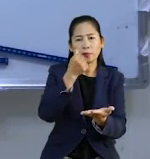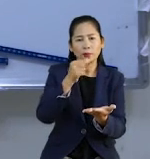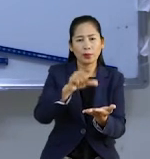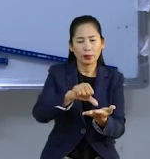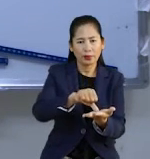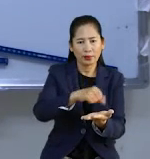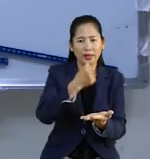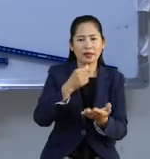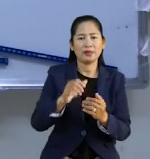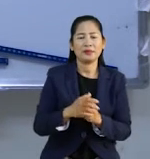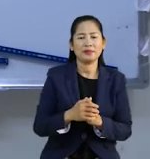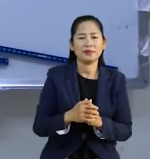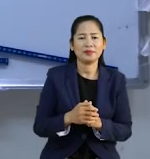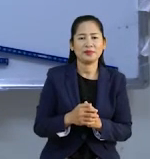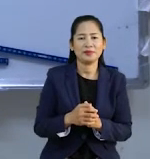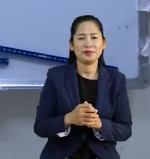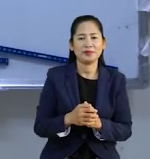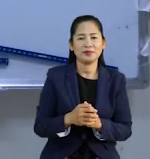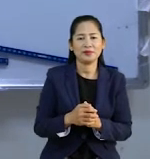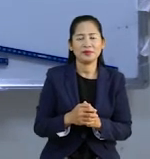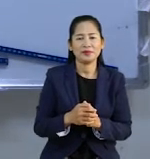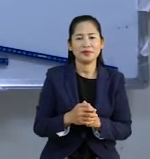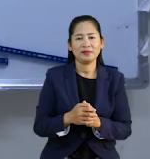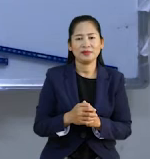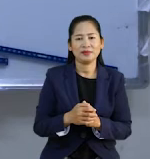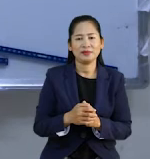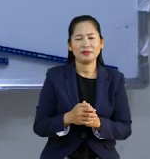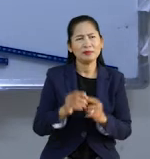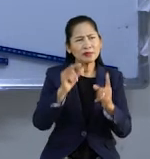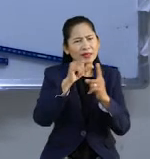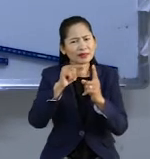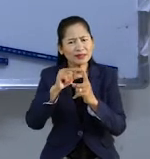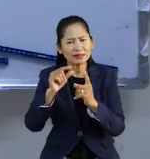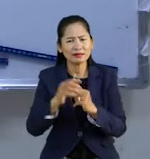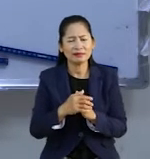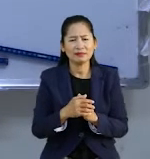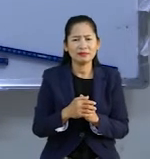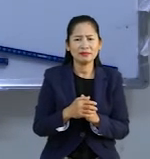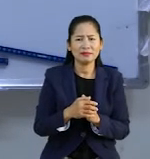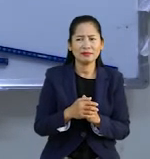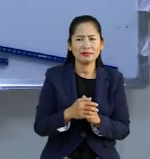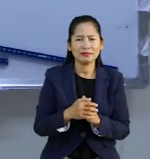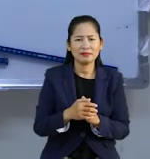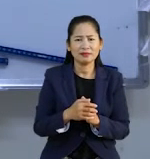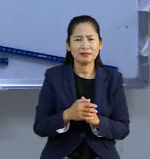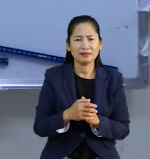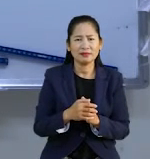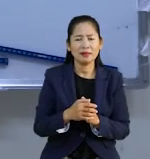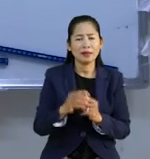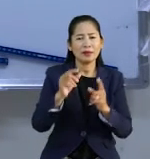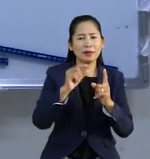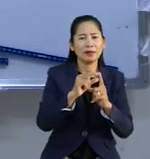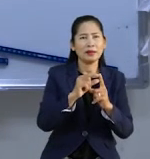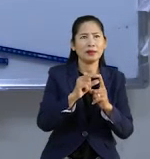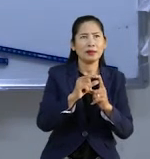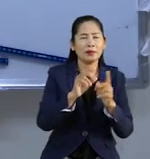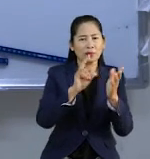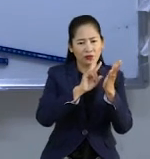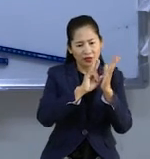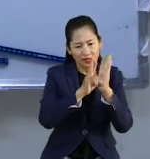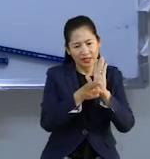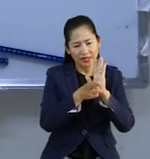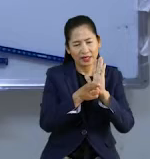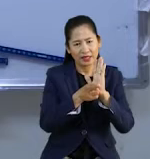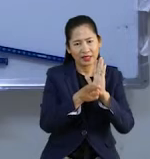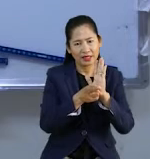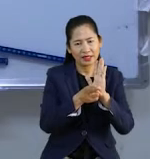ญาผัดเลือแม่ไหนก่อนบาเปียไอเตียก่อนมาอาจีเปียวิเนยบา